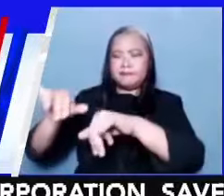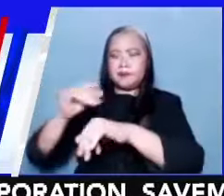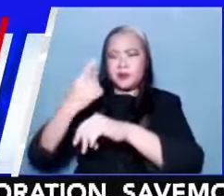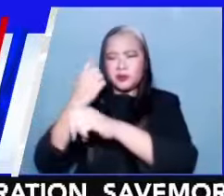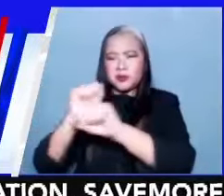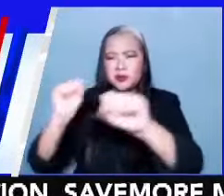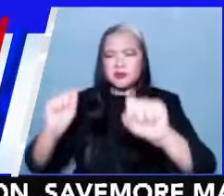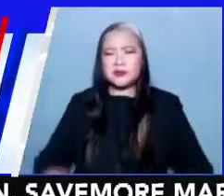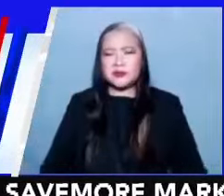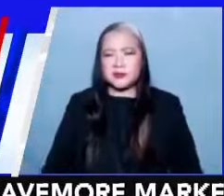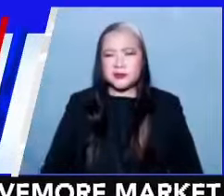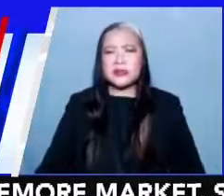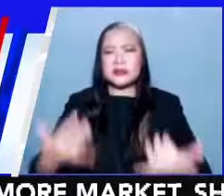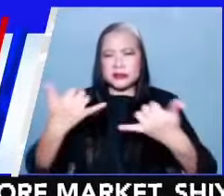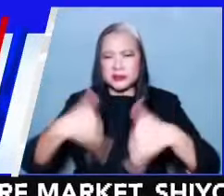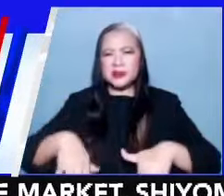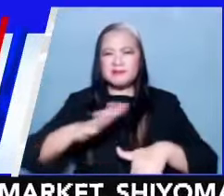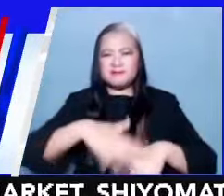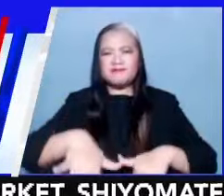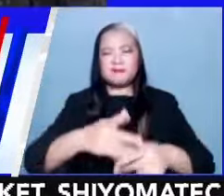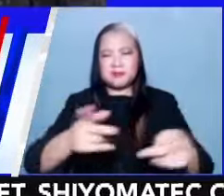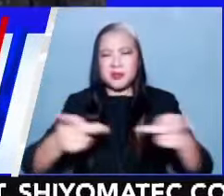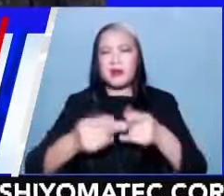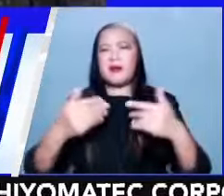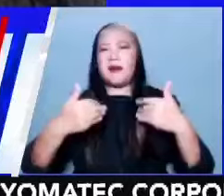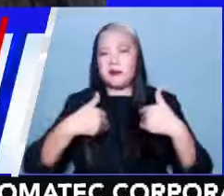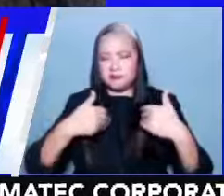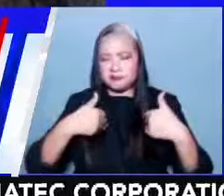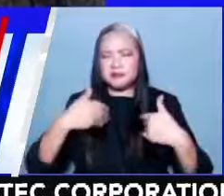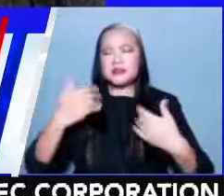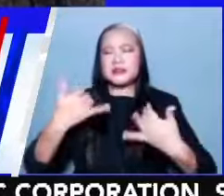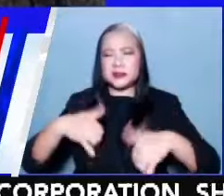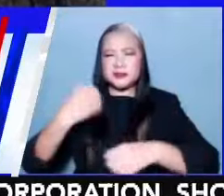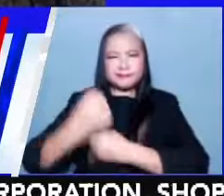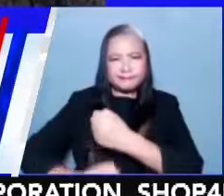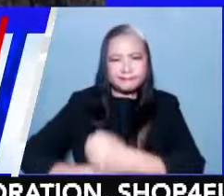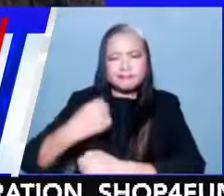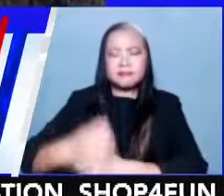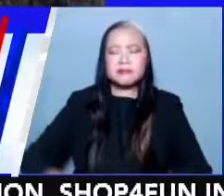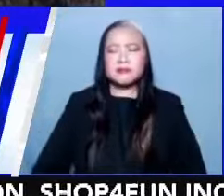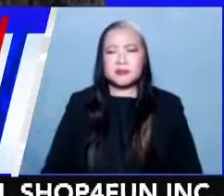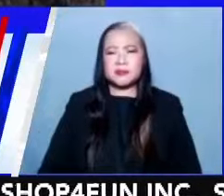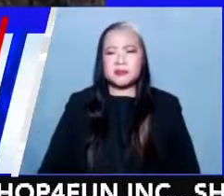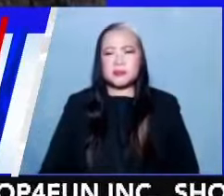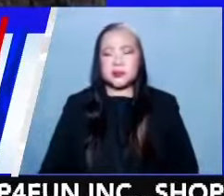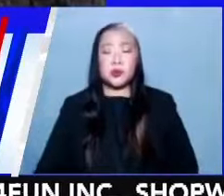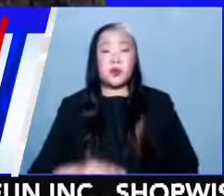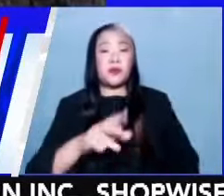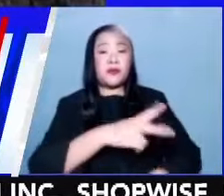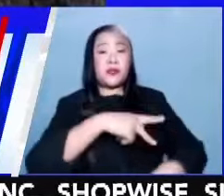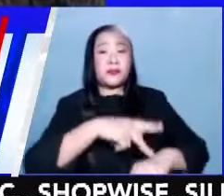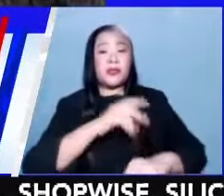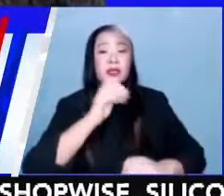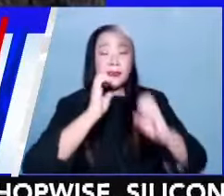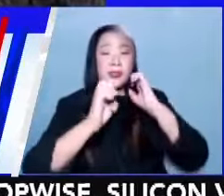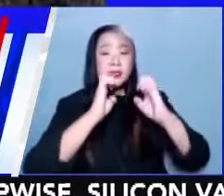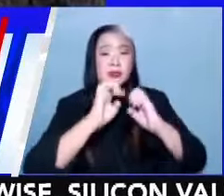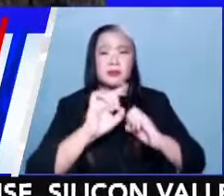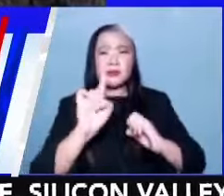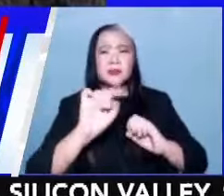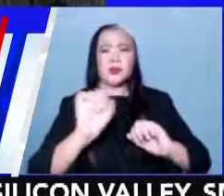apektado pa rin po yung mga lugar. All right. Ano po ang tulong na embahada ng Pilipinas para sa mga naapektuhan nating mga kababayan kung sakasakali